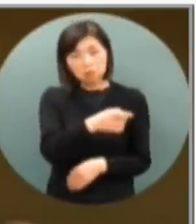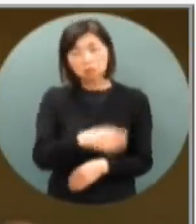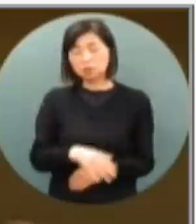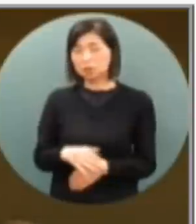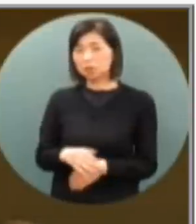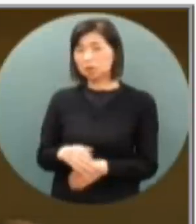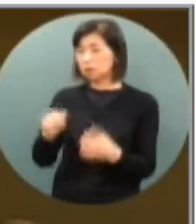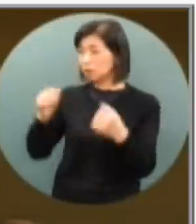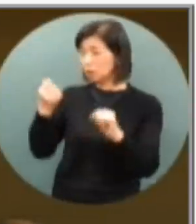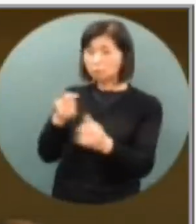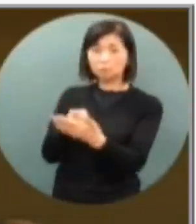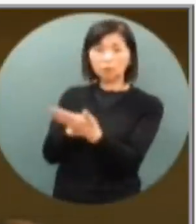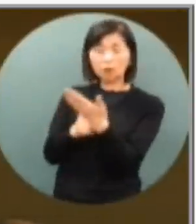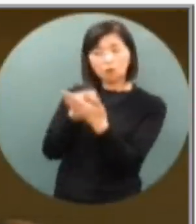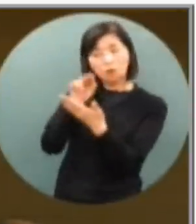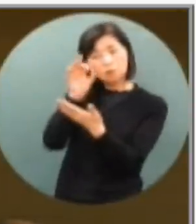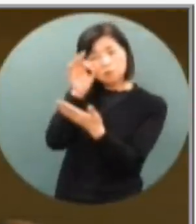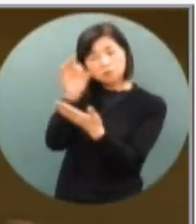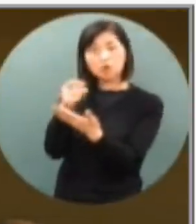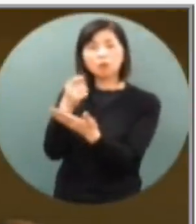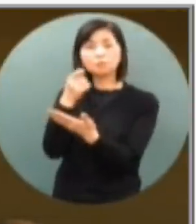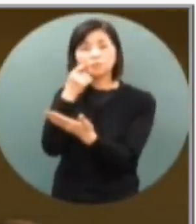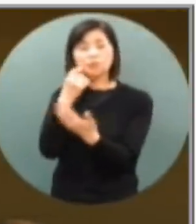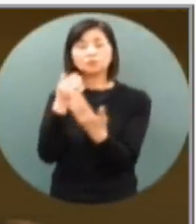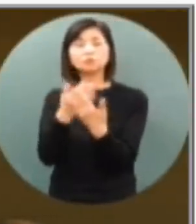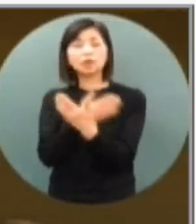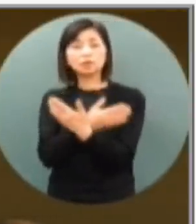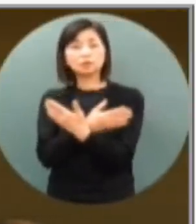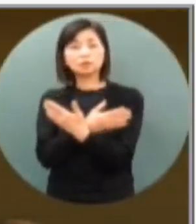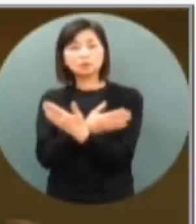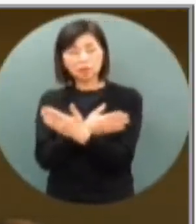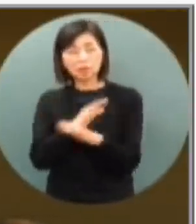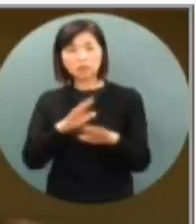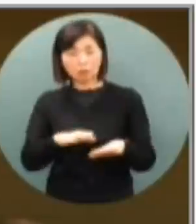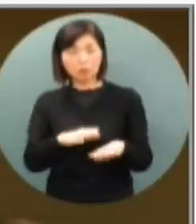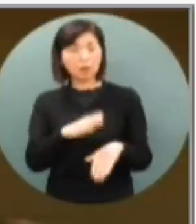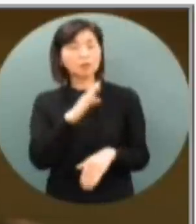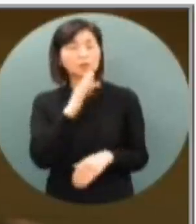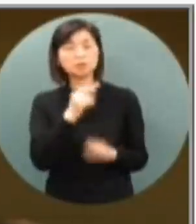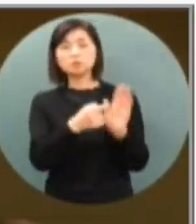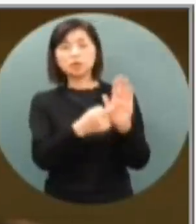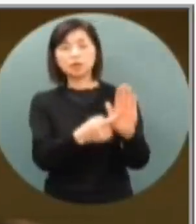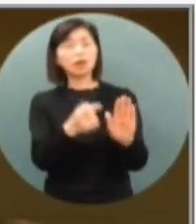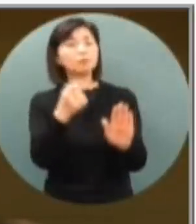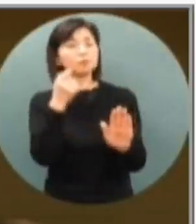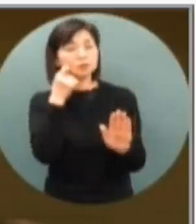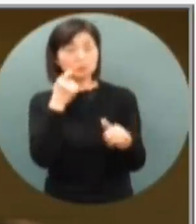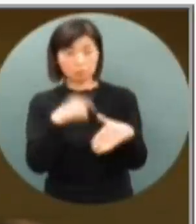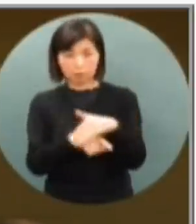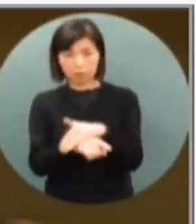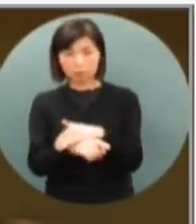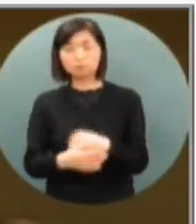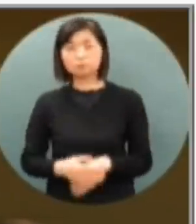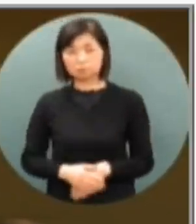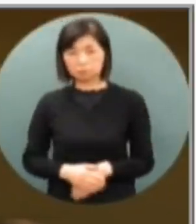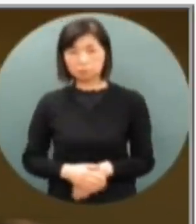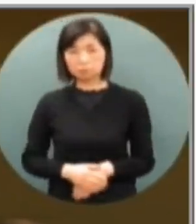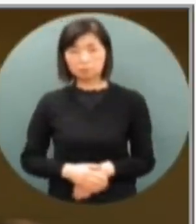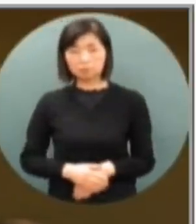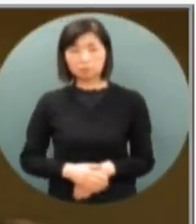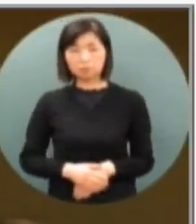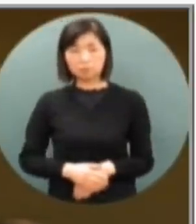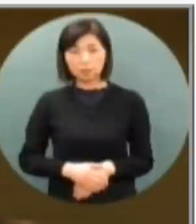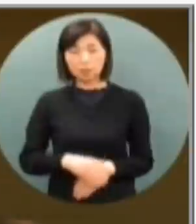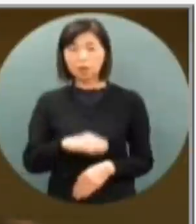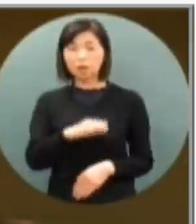ってきたというような理由があって、現在は実現していないという状況にあります。 また療養所の訪問等の事業、